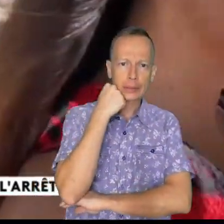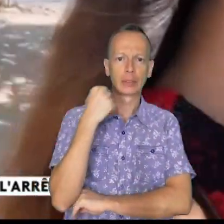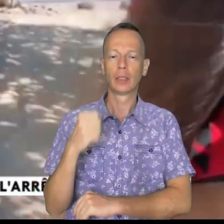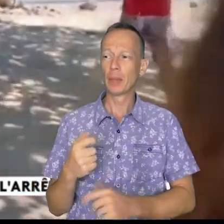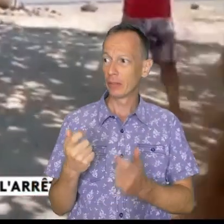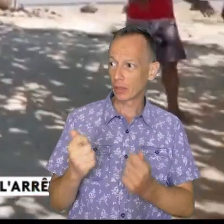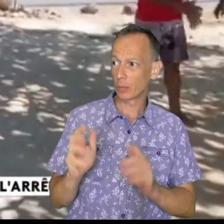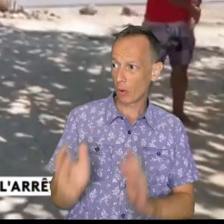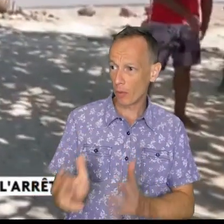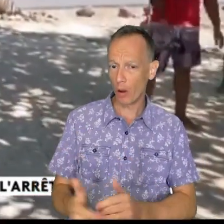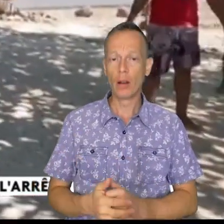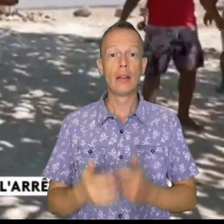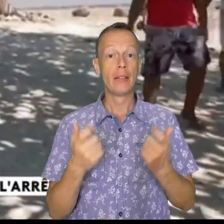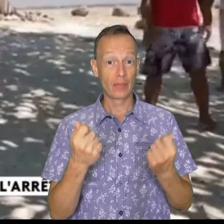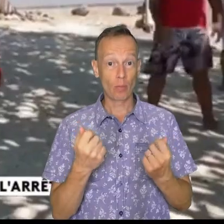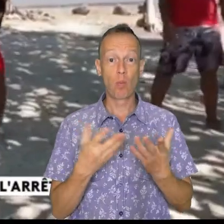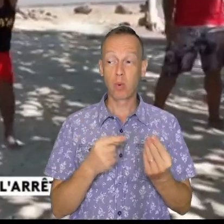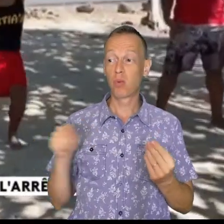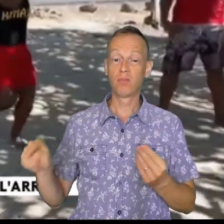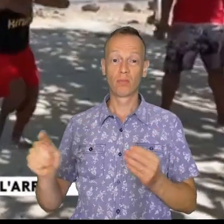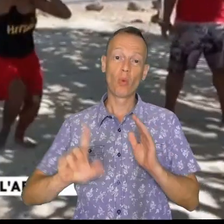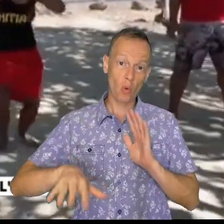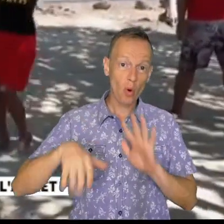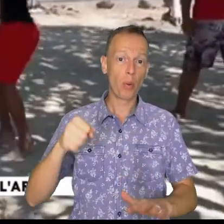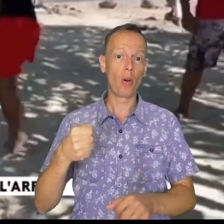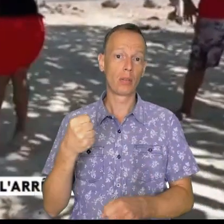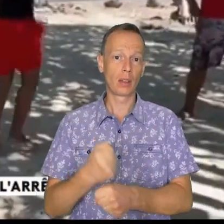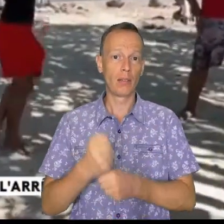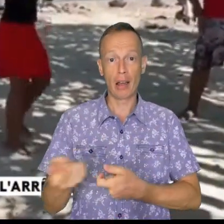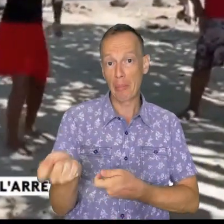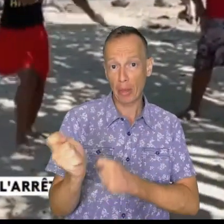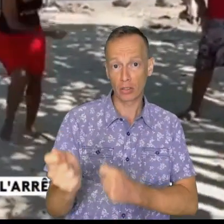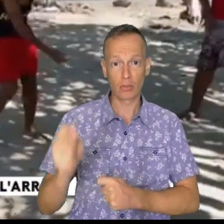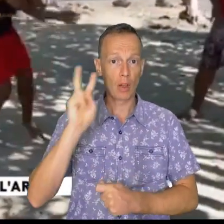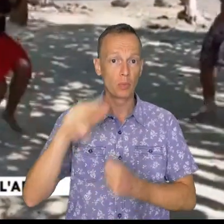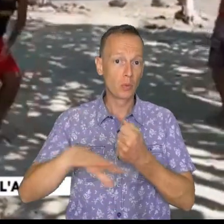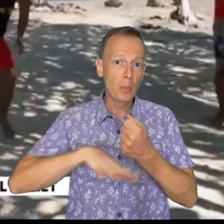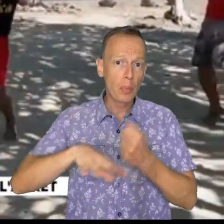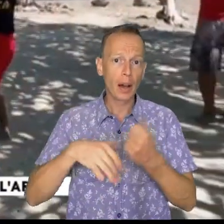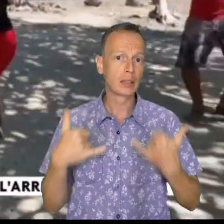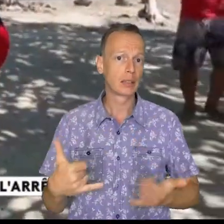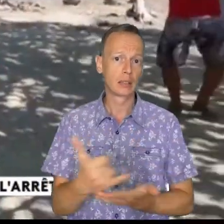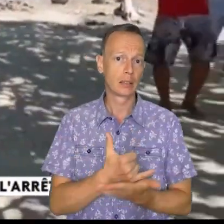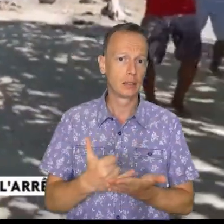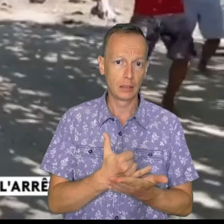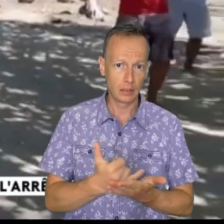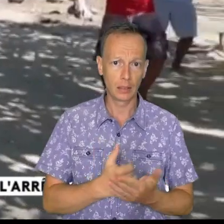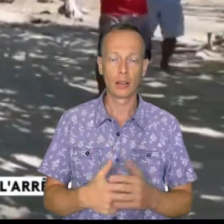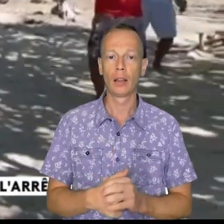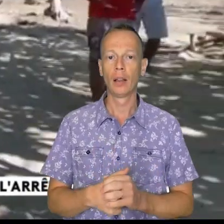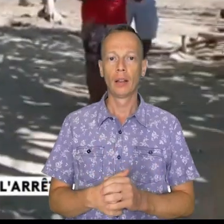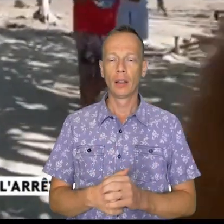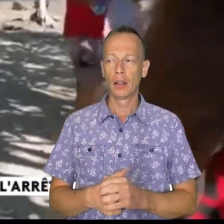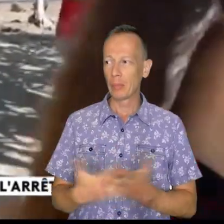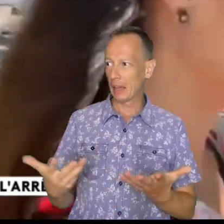faire? Financièrement, beaucoup vont se remettre à la pêche aux ressources premières du Fénois.